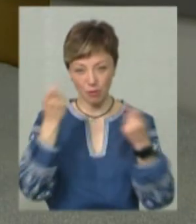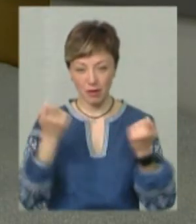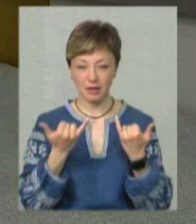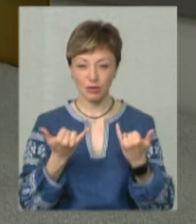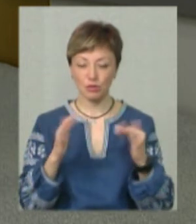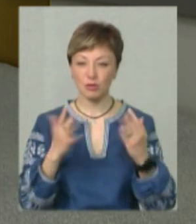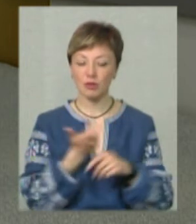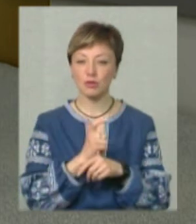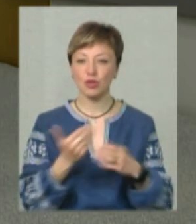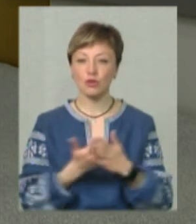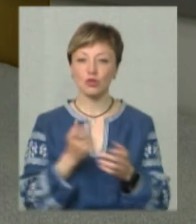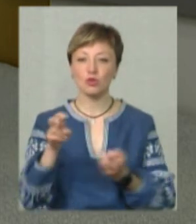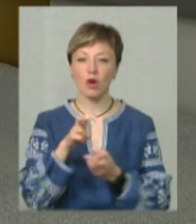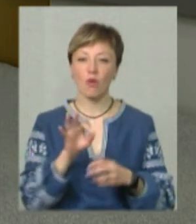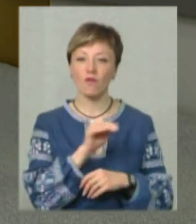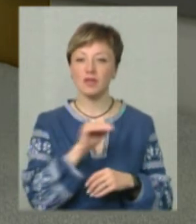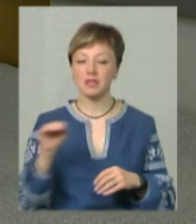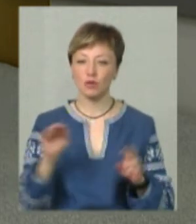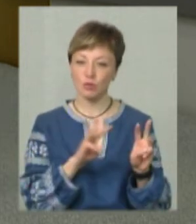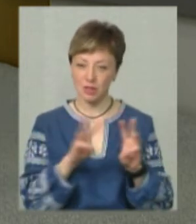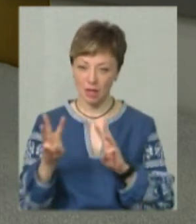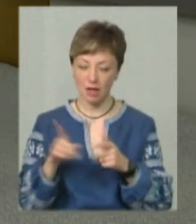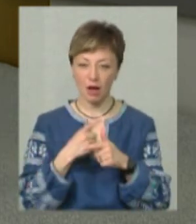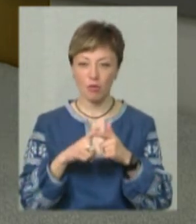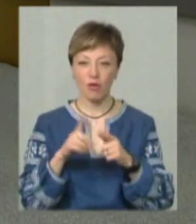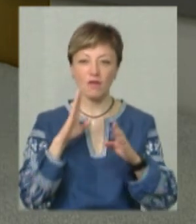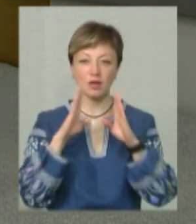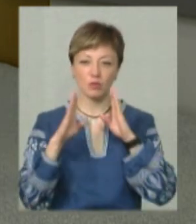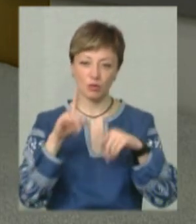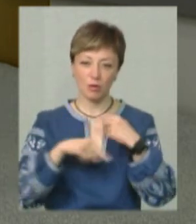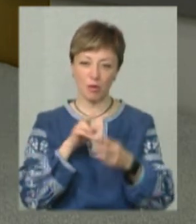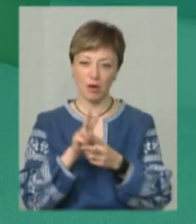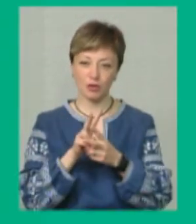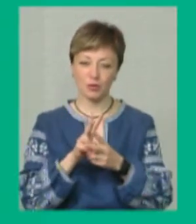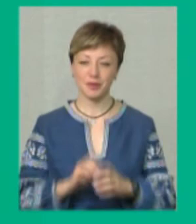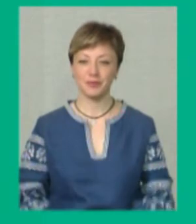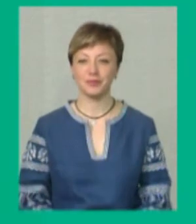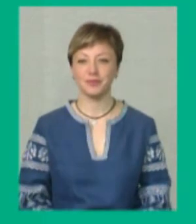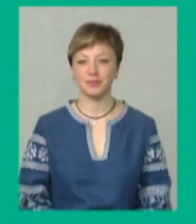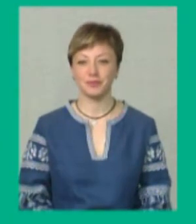інформація на цю мить. Більше новин шукайте на нашому офіційному сайті або на сторінці у Facebook. Побачимось!